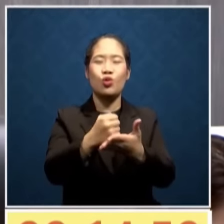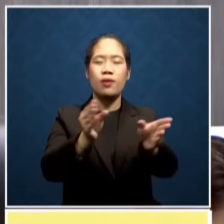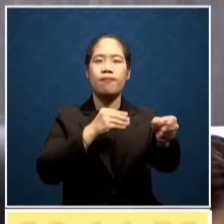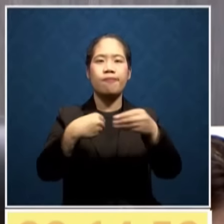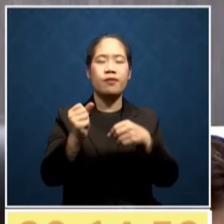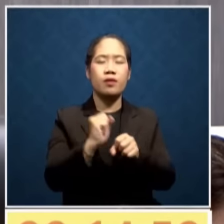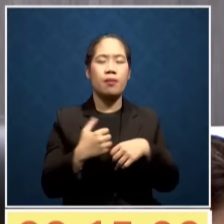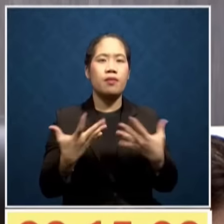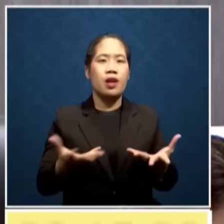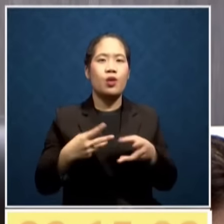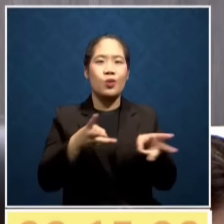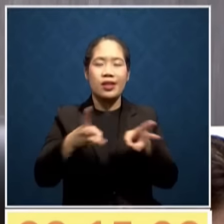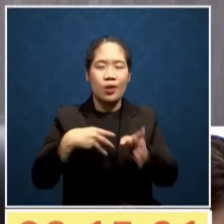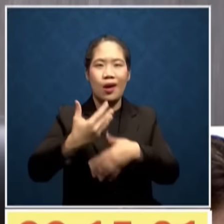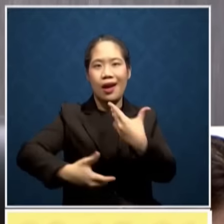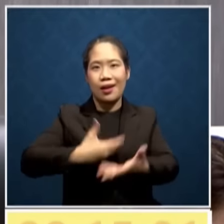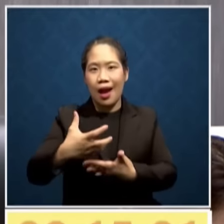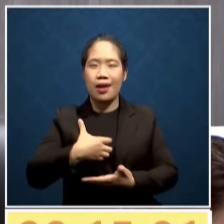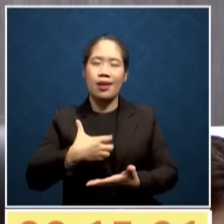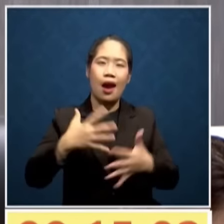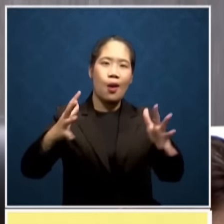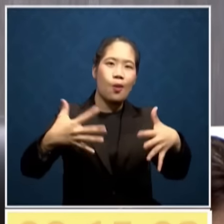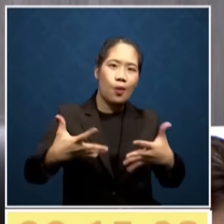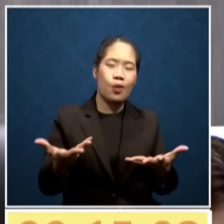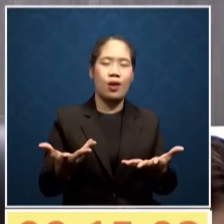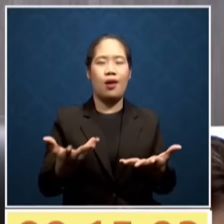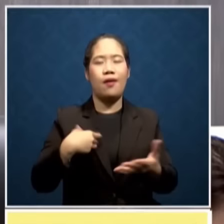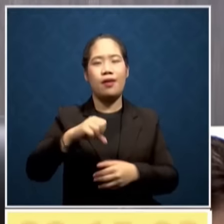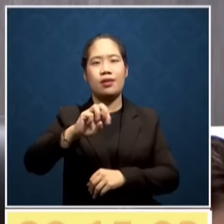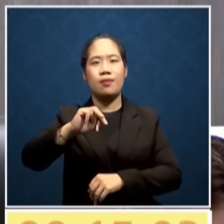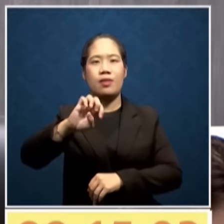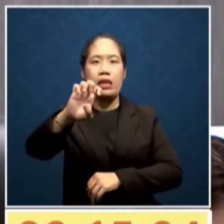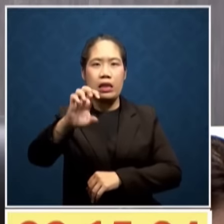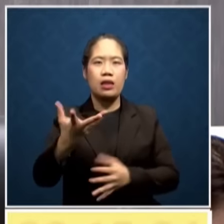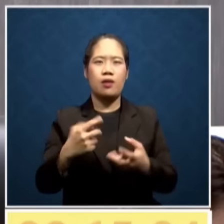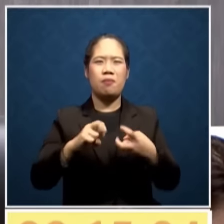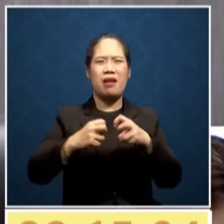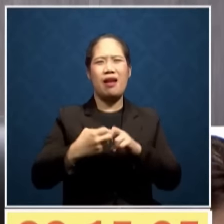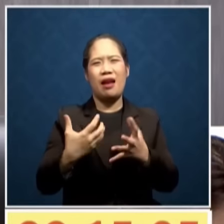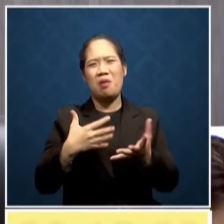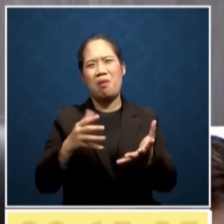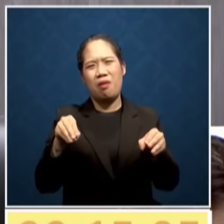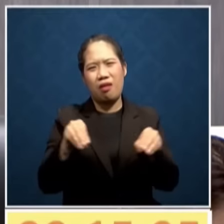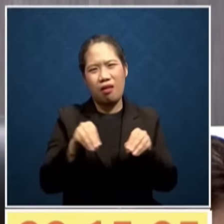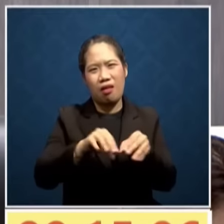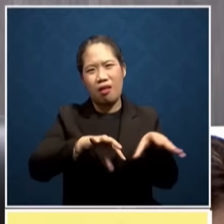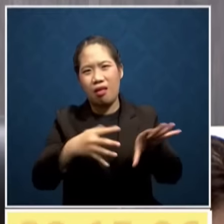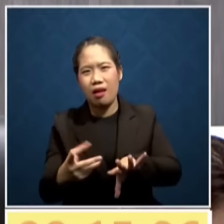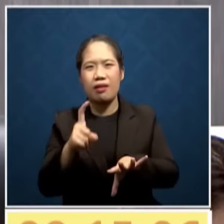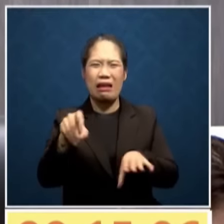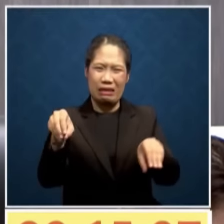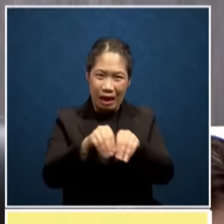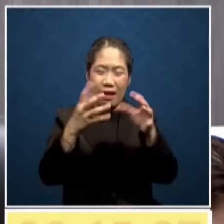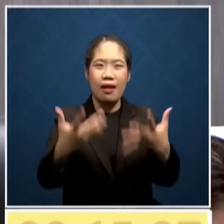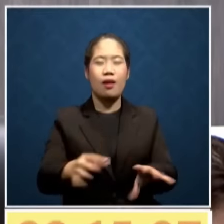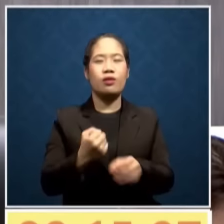ทำให้การค้าคึกคักแล้วก็ SME นั้นเนี่ยหลุดพ้นจากภาวะที่ใกล้จะจมน้ำตายไปแล้วทุกร